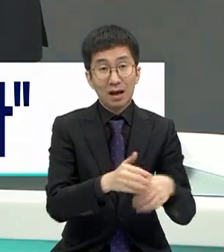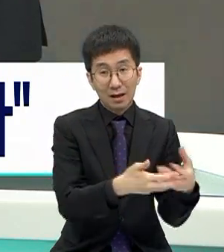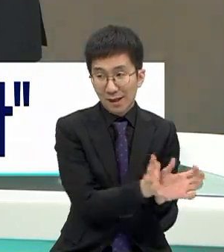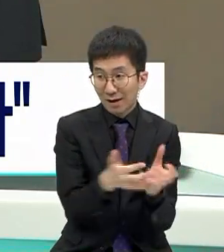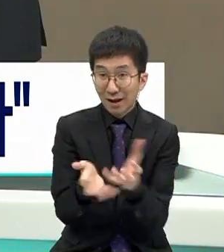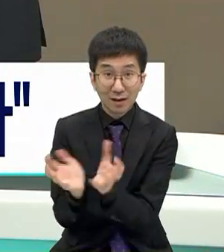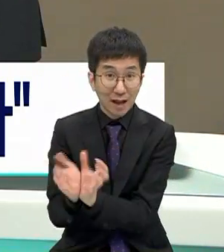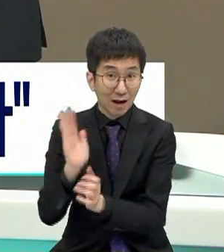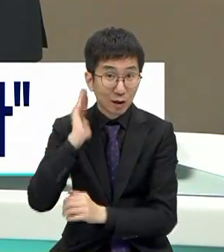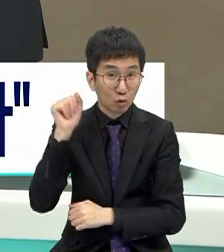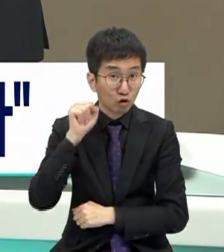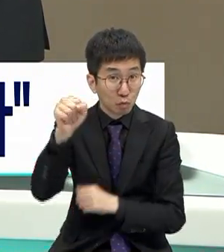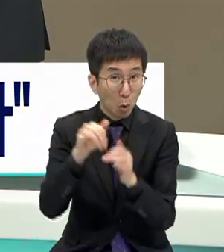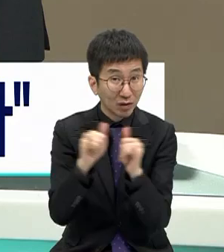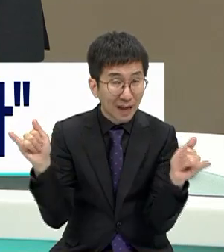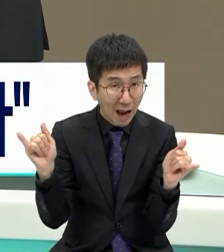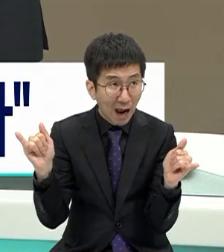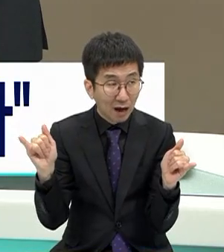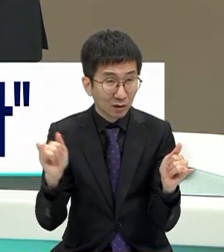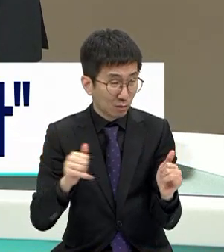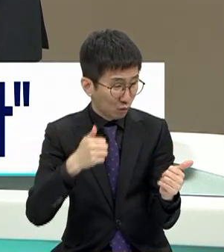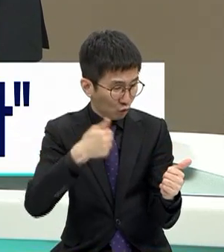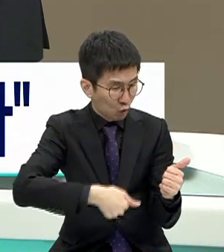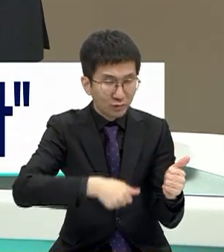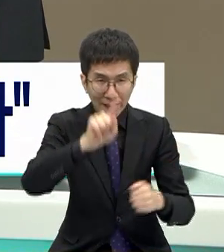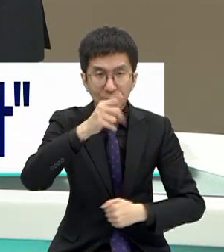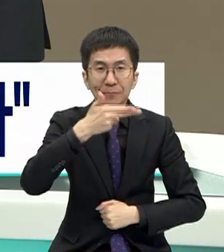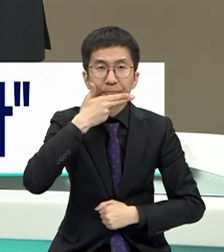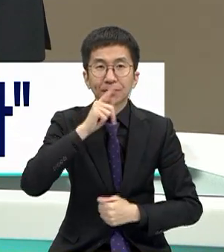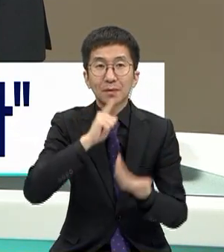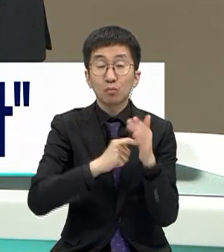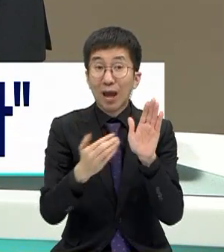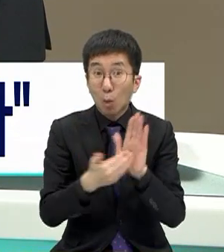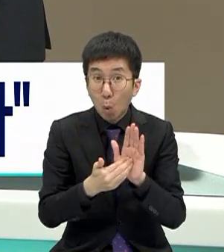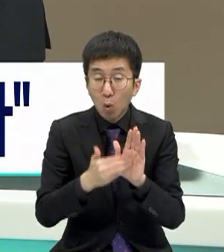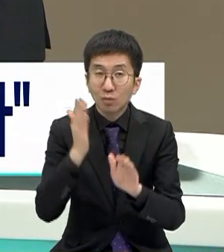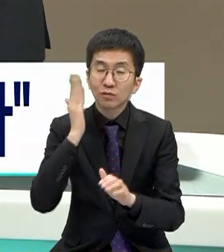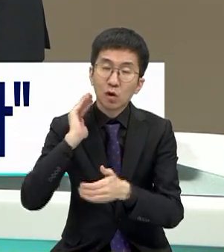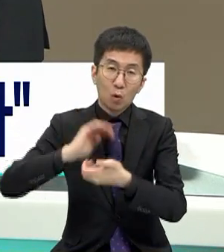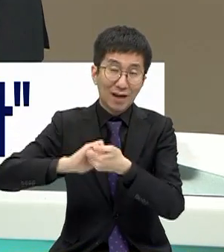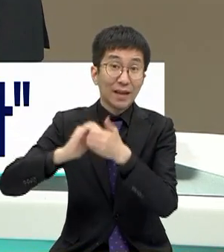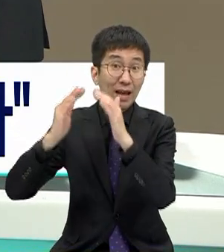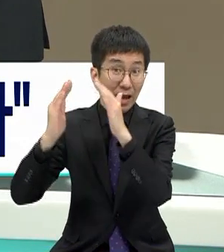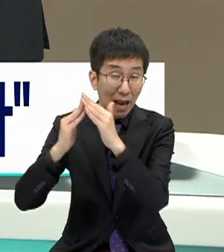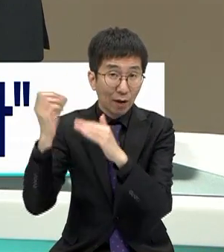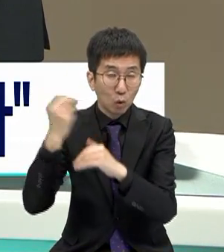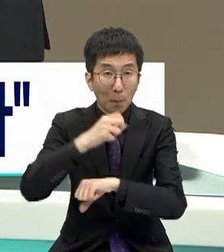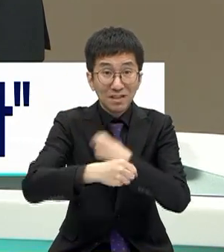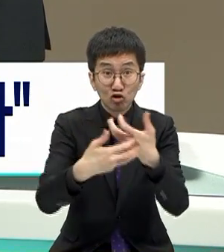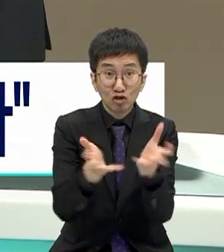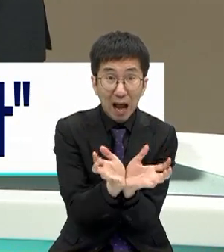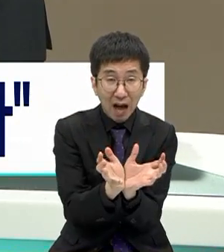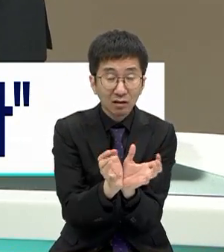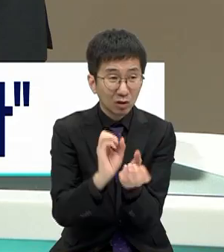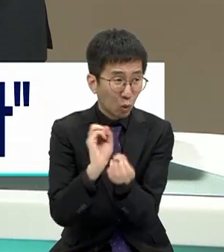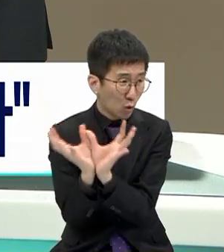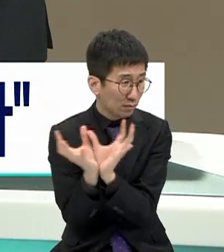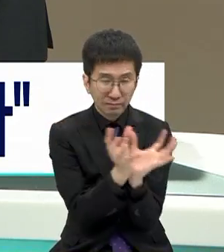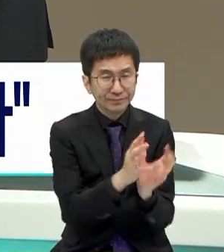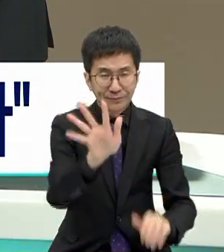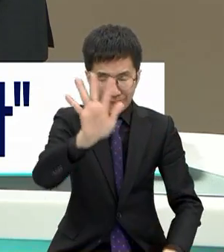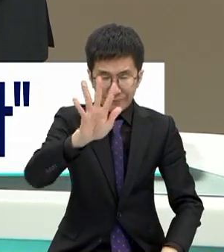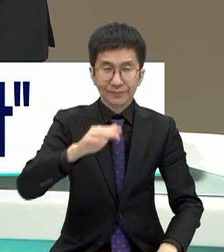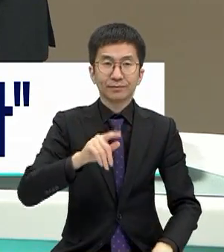후보들은 조문하지 않겠다는 뜻을 밝혔고 또 청와대와 민주당은 조화도 보내지 않기로 했습니다. 이어서 화강윤